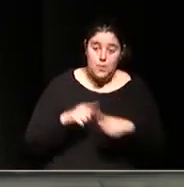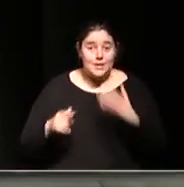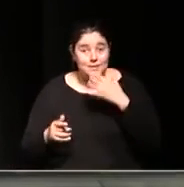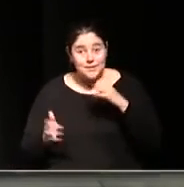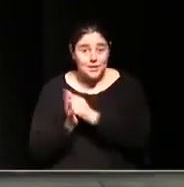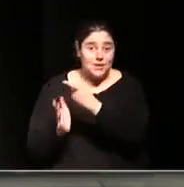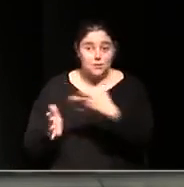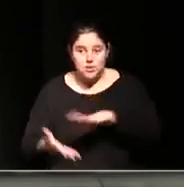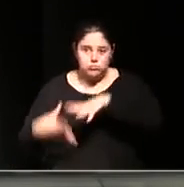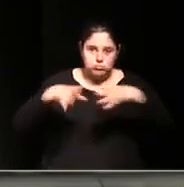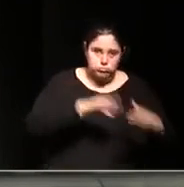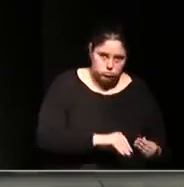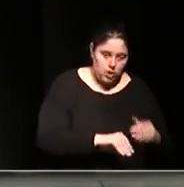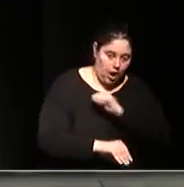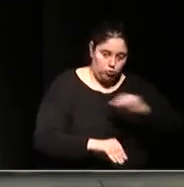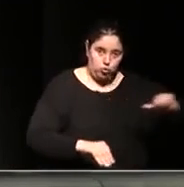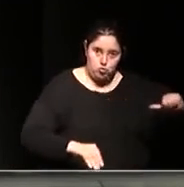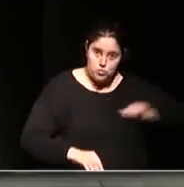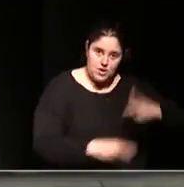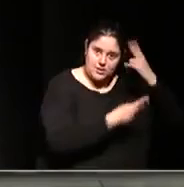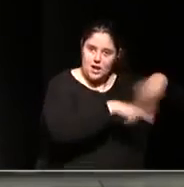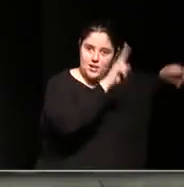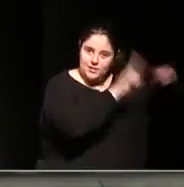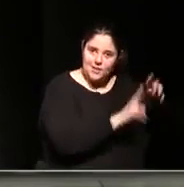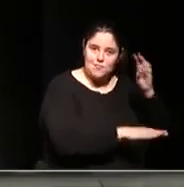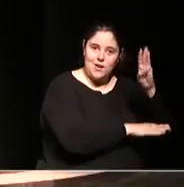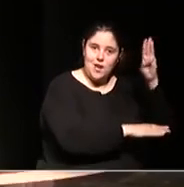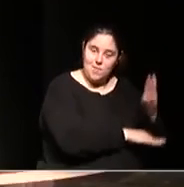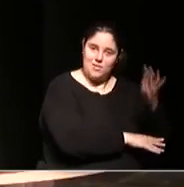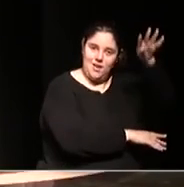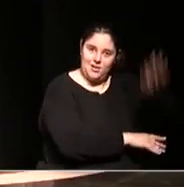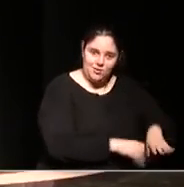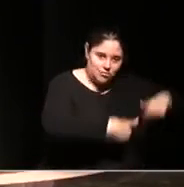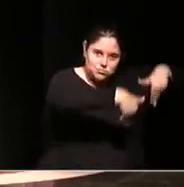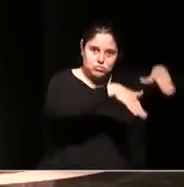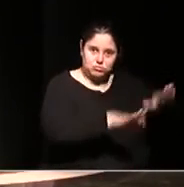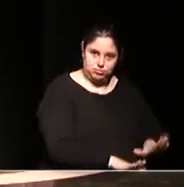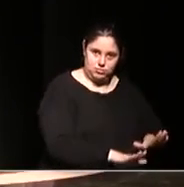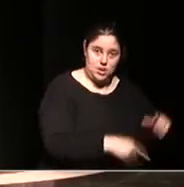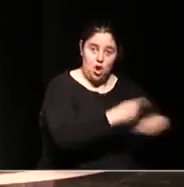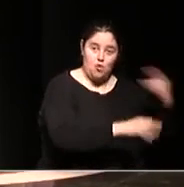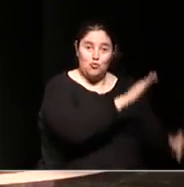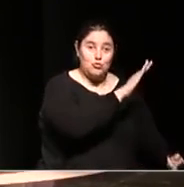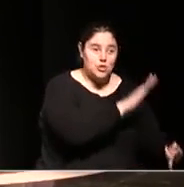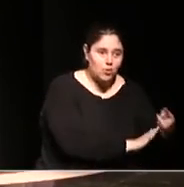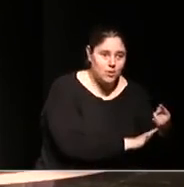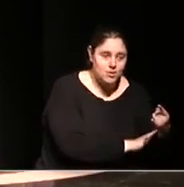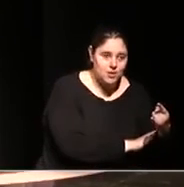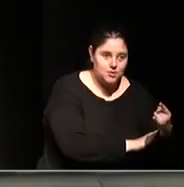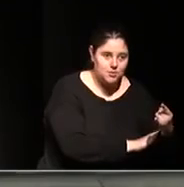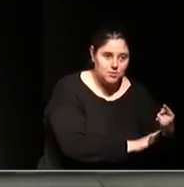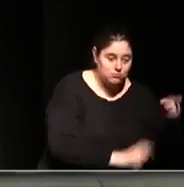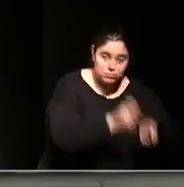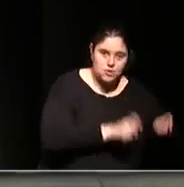suposa la suspensió de l'autonomia de la Generalitat i del Parlament de Catalunya i les seves conseqüències seran